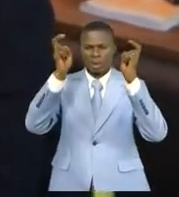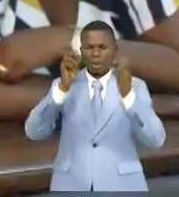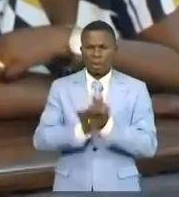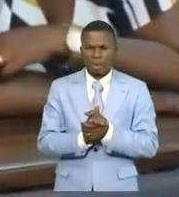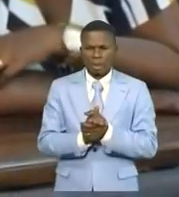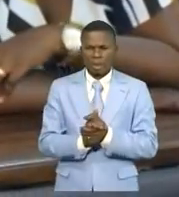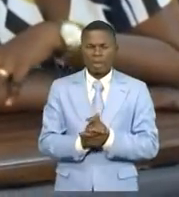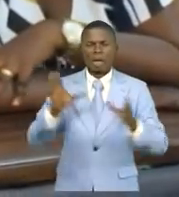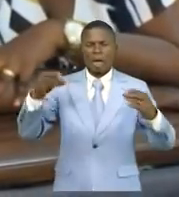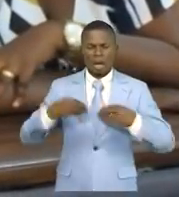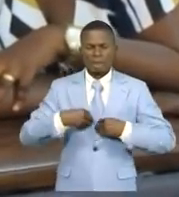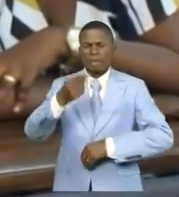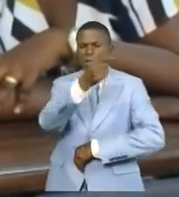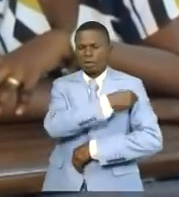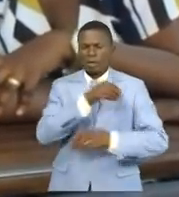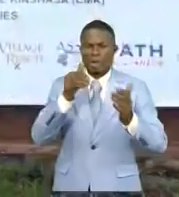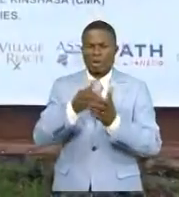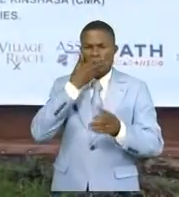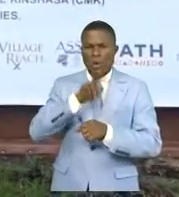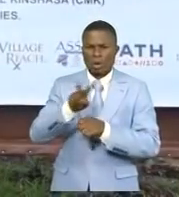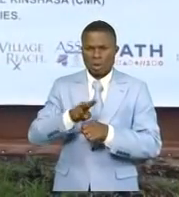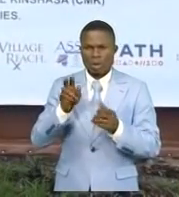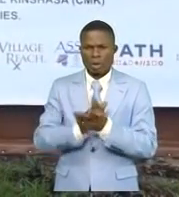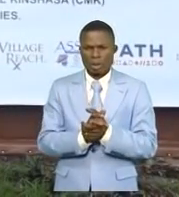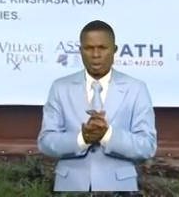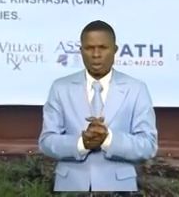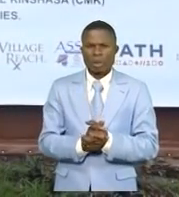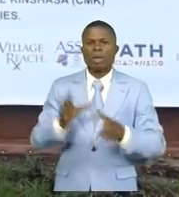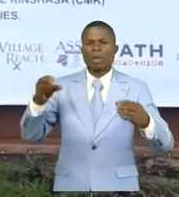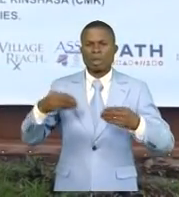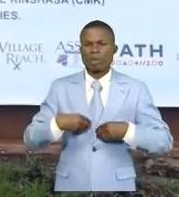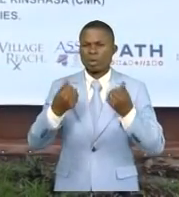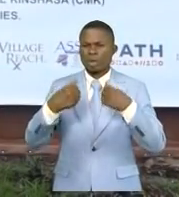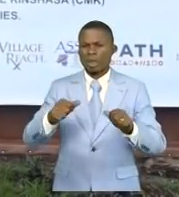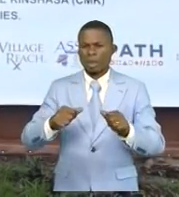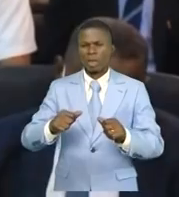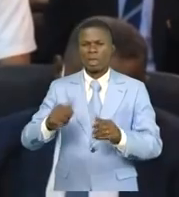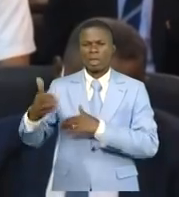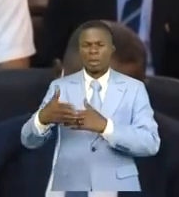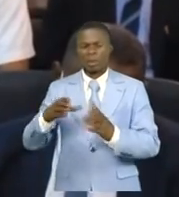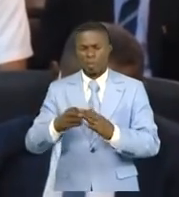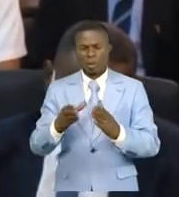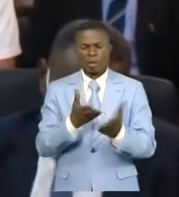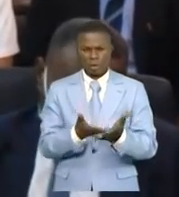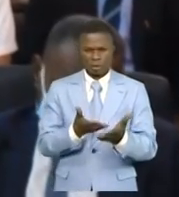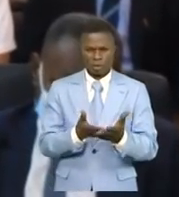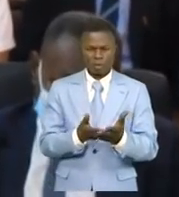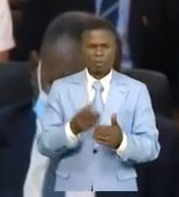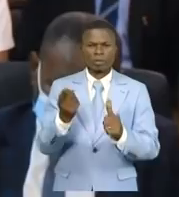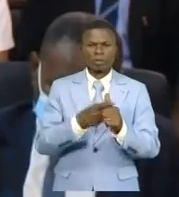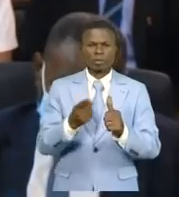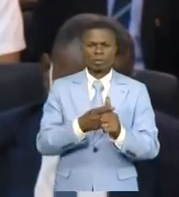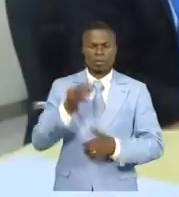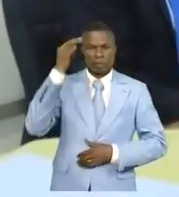faire vacciner contre la COVID, je me rends au site de vaccination le plus proche ». Parmi les sites ciblés, il y a notamment les